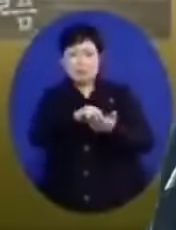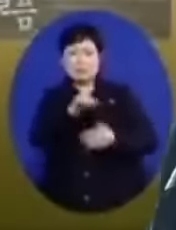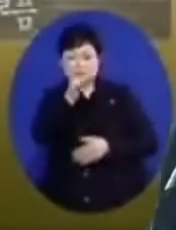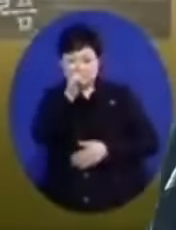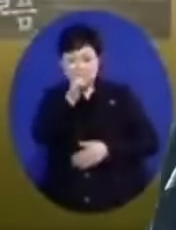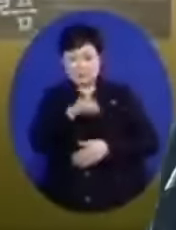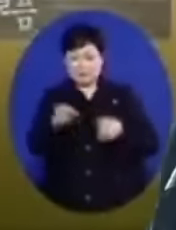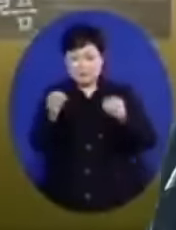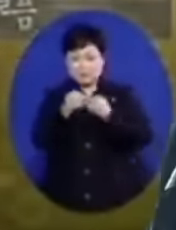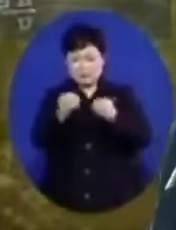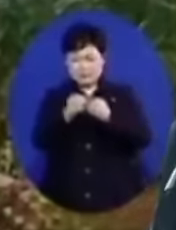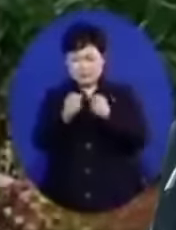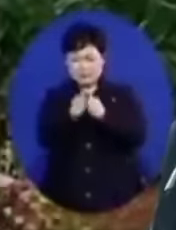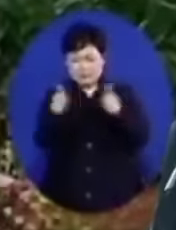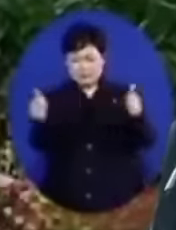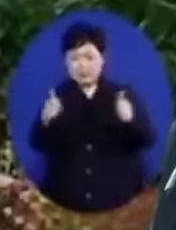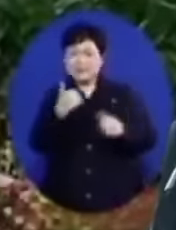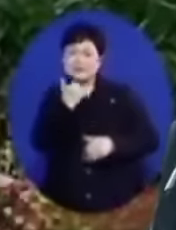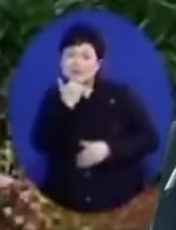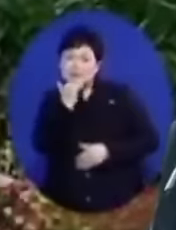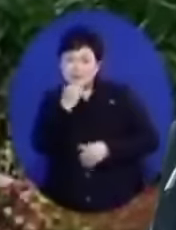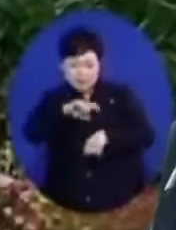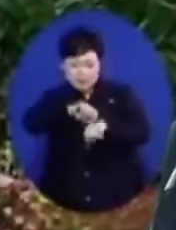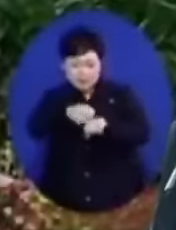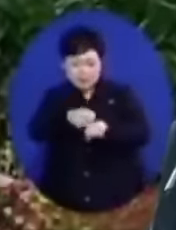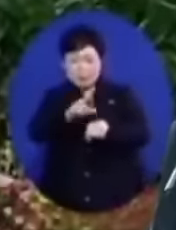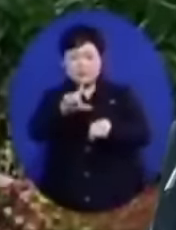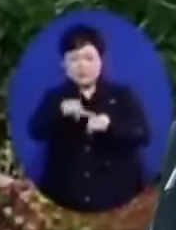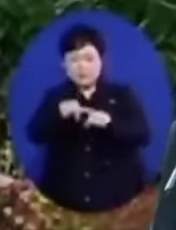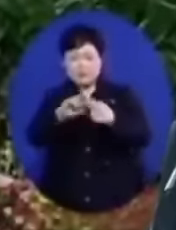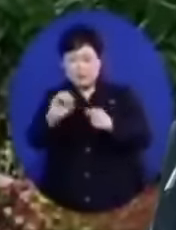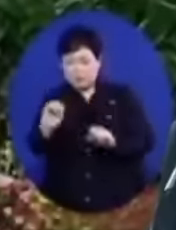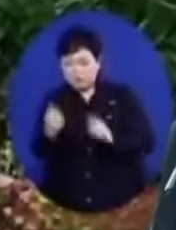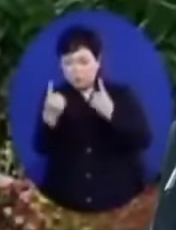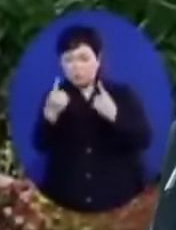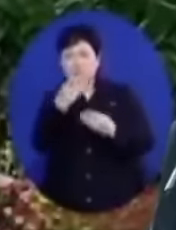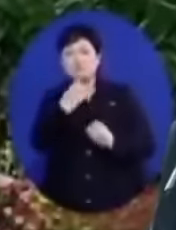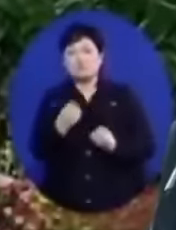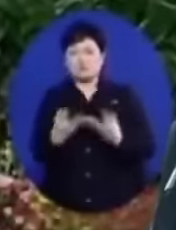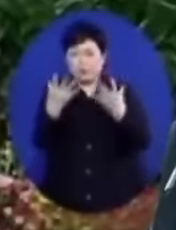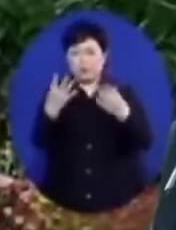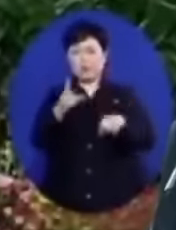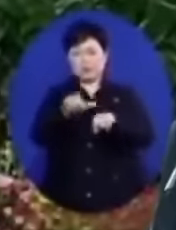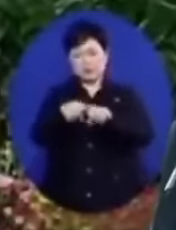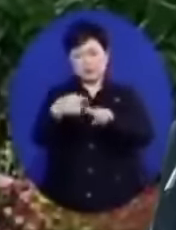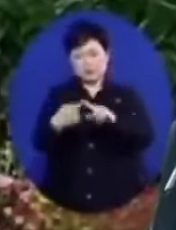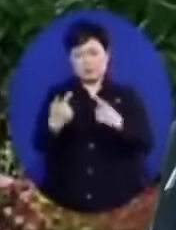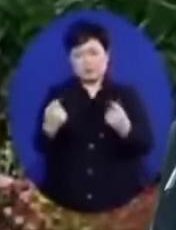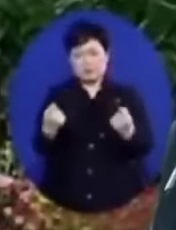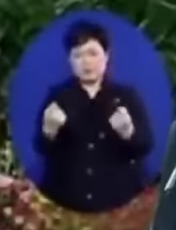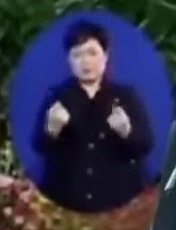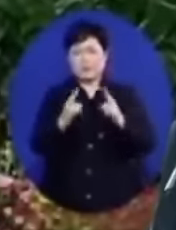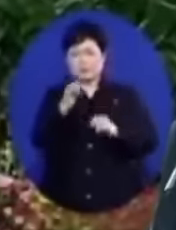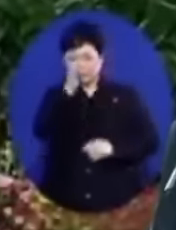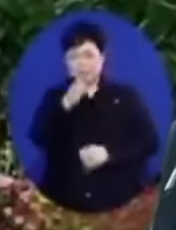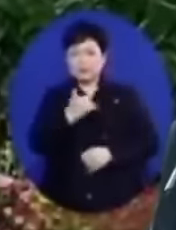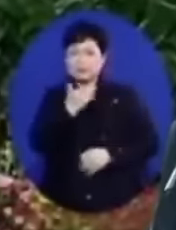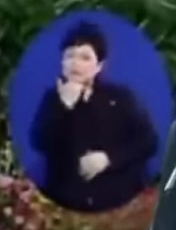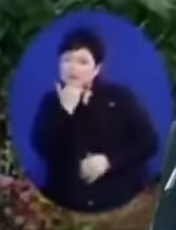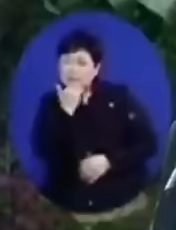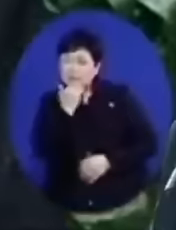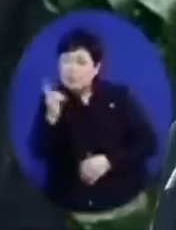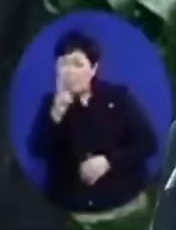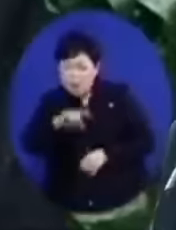글에는 작가는 기다림이란 형벌의 시간이며 동시에 축복의 시간이라고 표현하고 있는 것입니다. 기다리는 것이